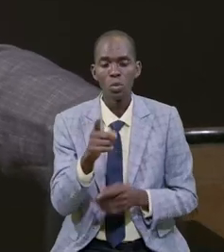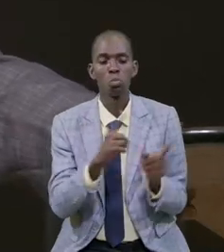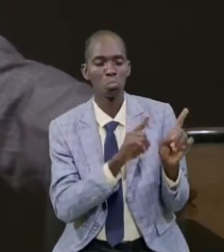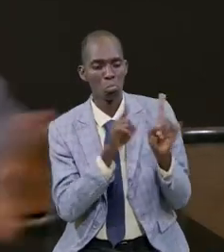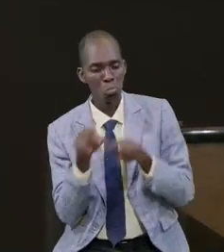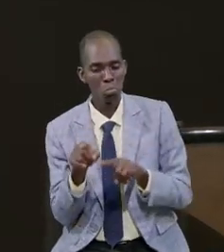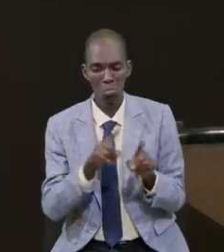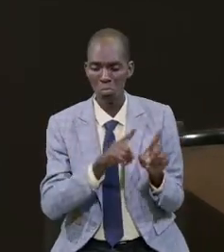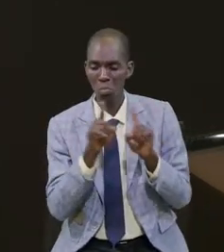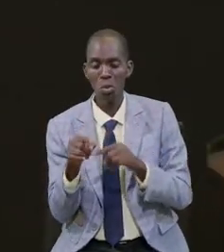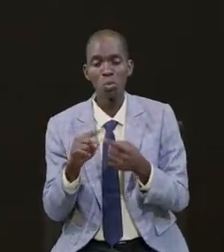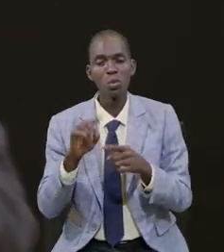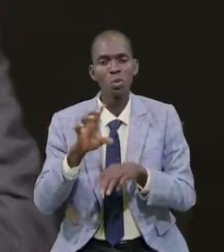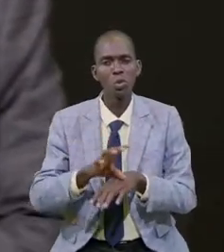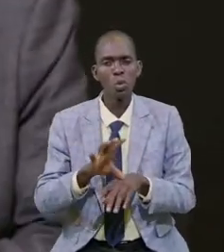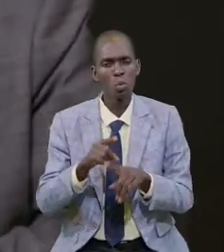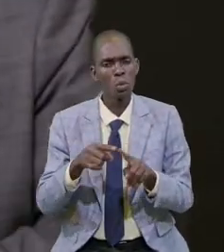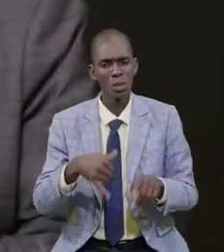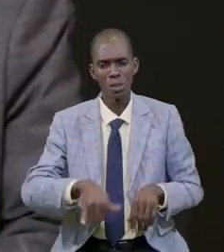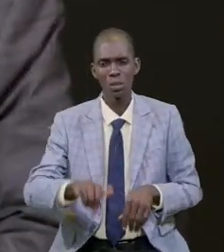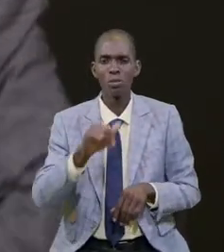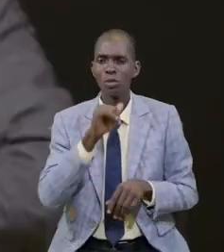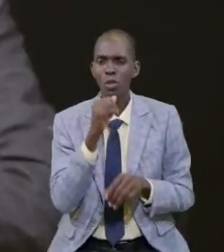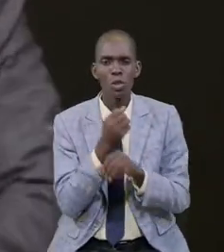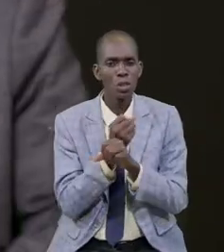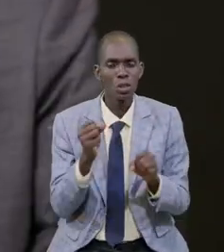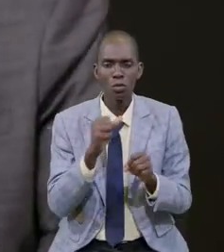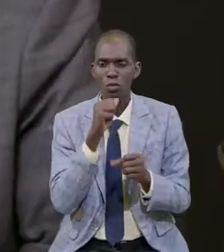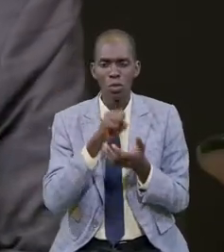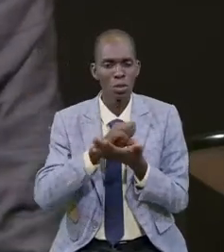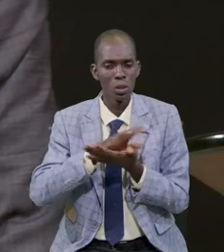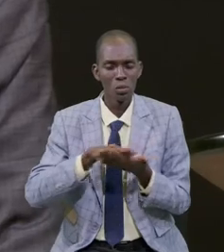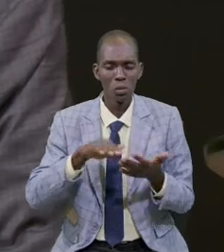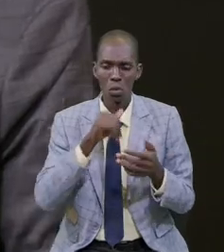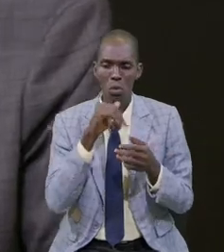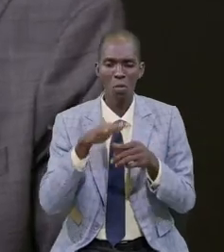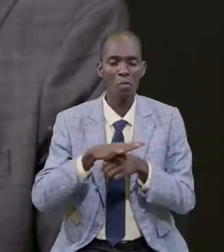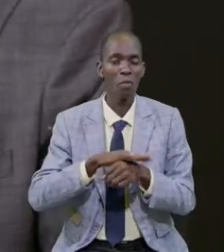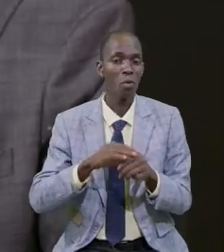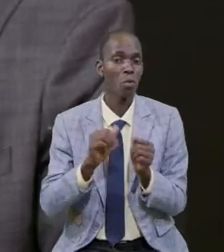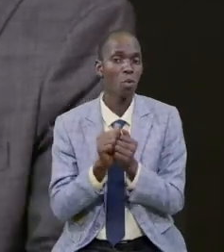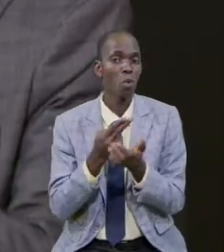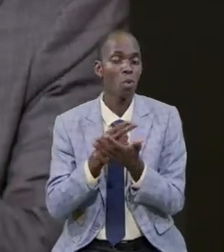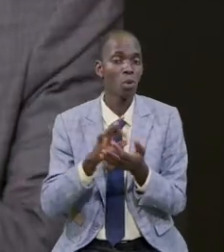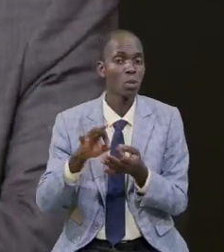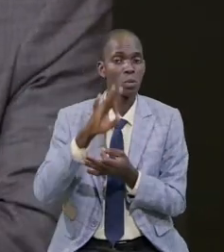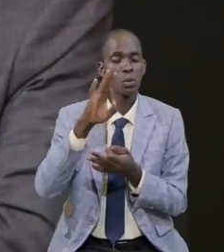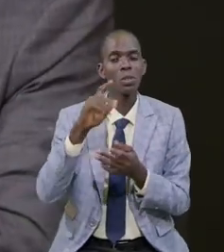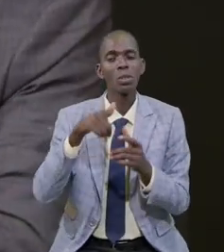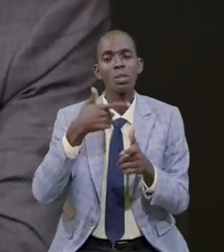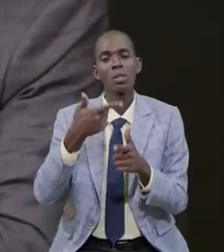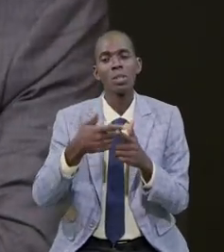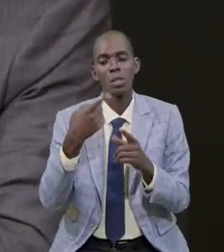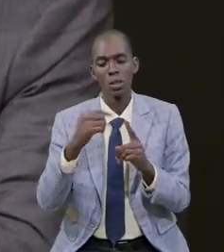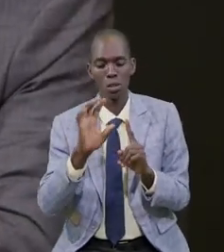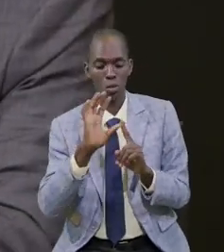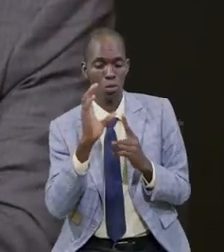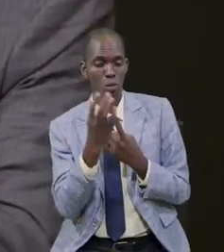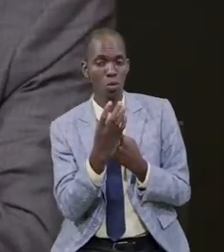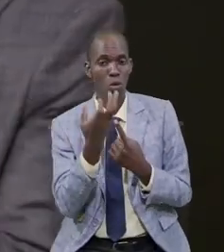vous n'êtes pas sanctifié, vous n'êtes pas rempli du Saint-Esprit. L'état de votre cœur va